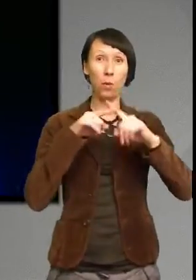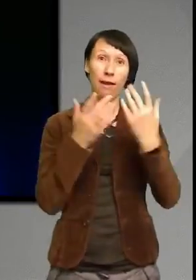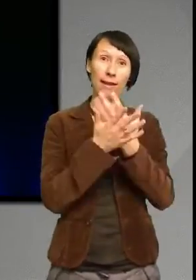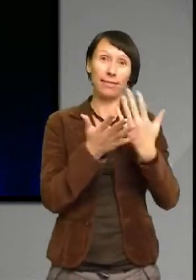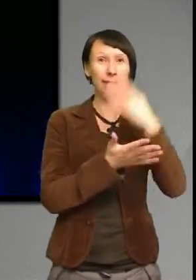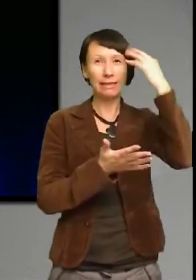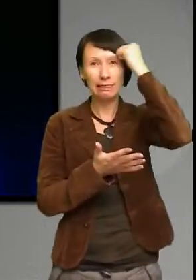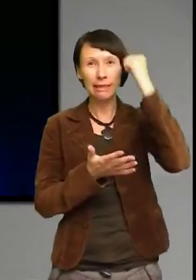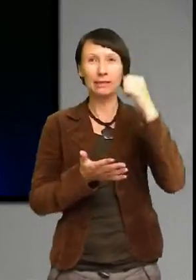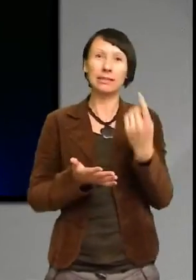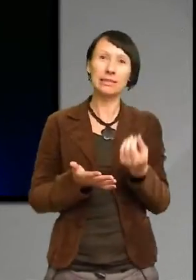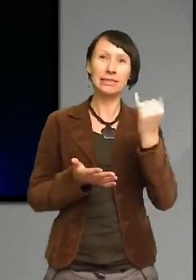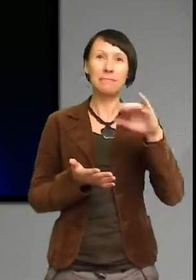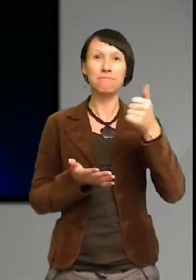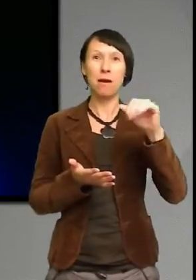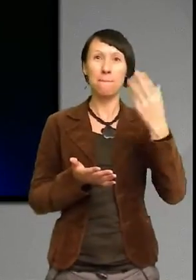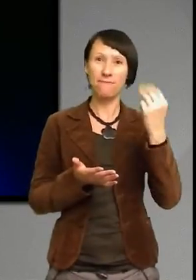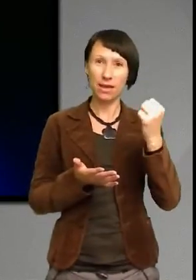familj.